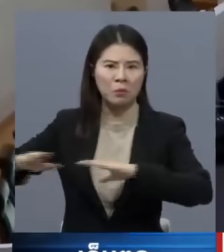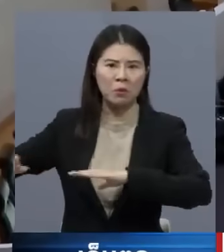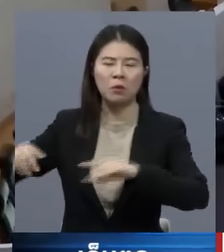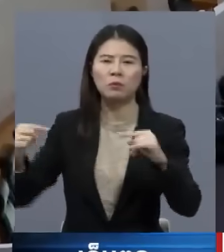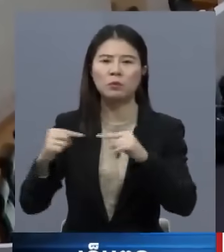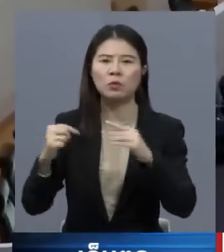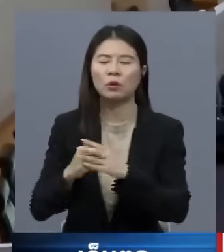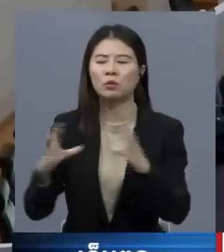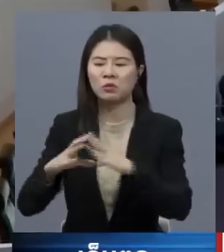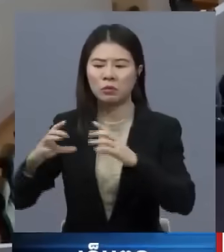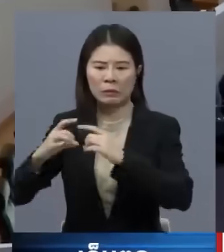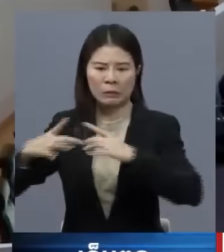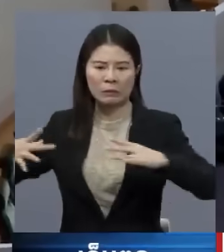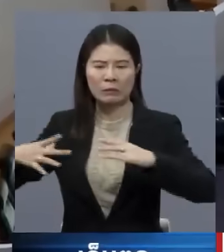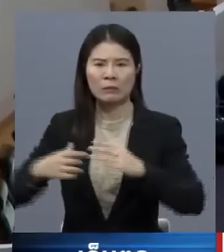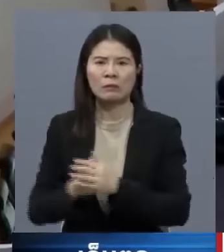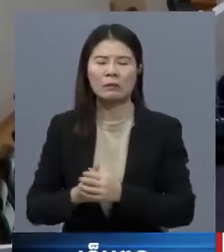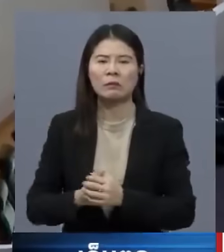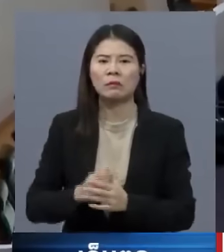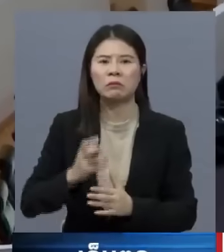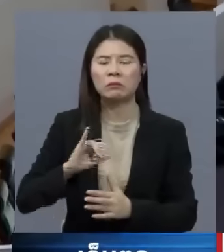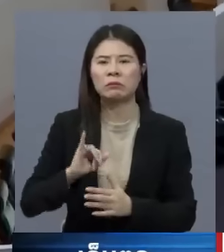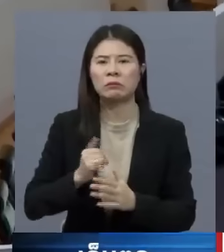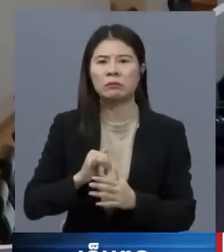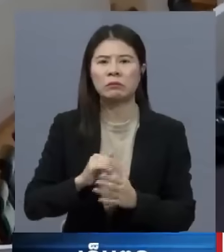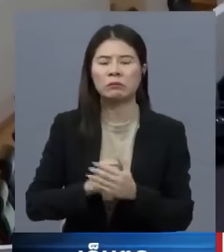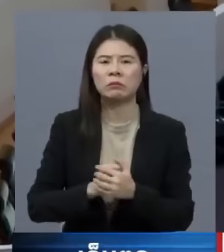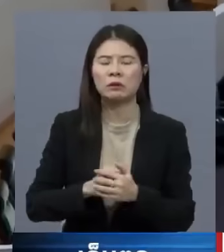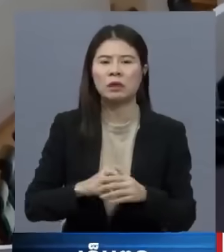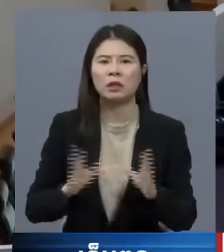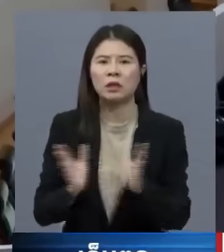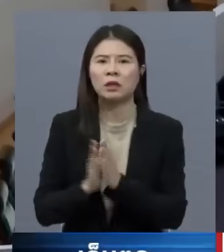ขั้วฝ่ายค้านแม้จะต้องถูกปัดไปอยู่ฝ่ายเดียวกับพรรคสองลุงก็ตามครับ